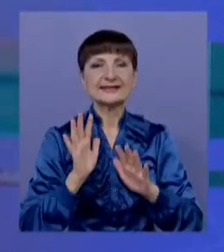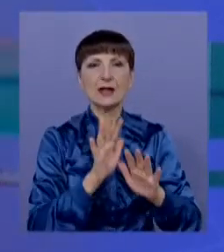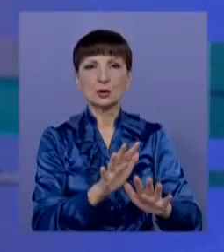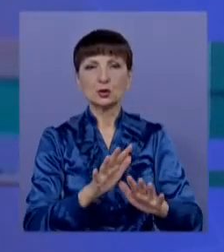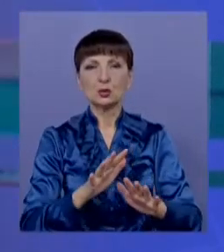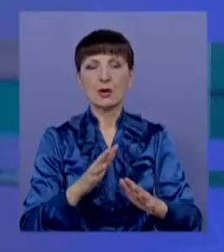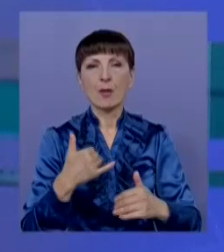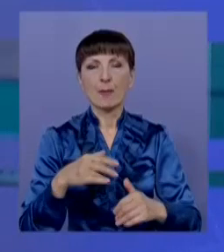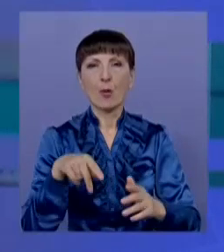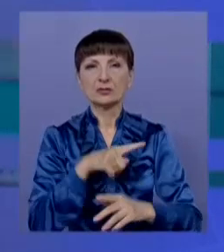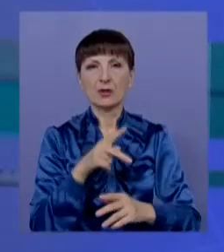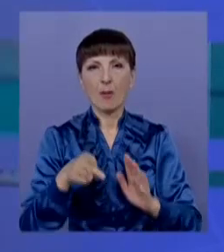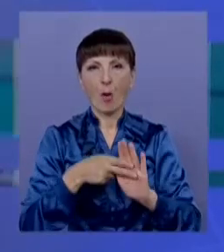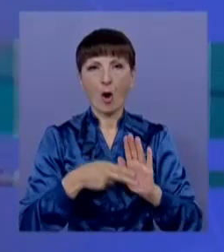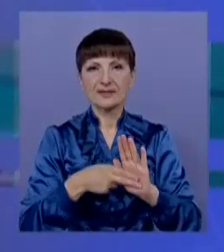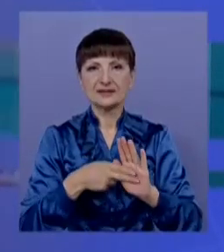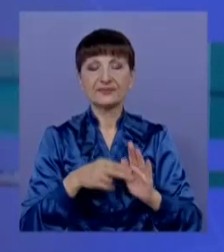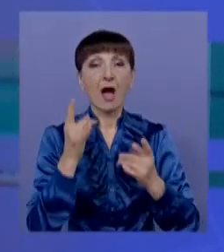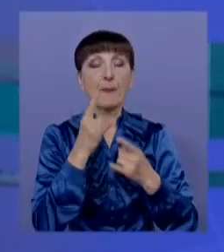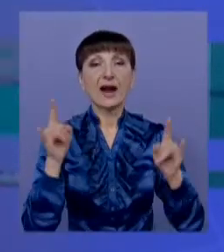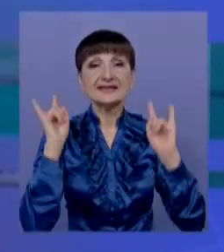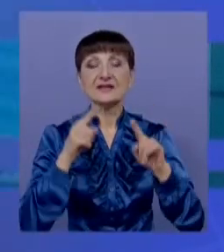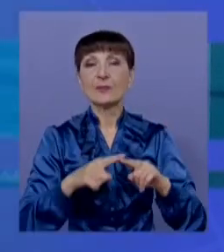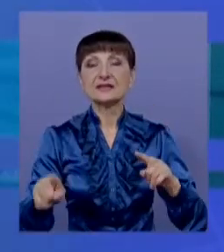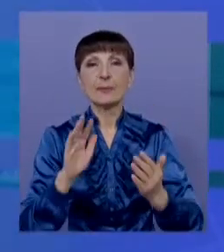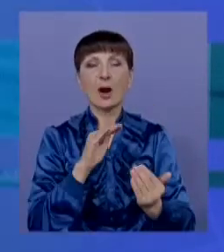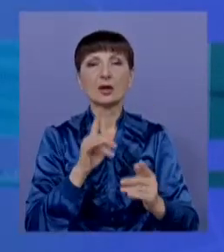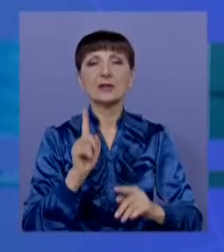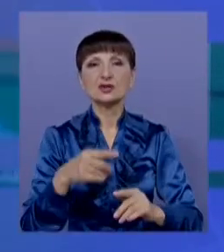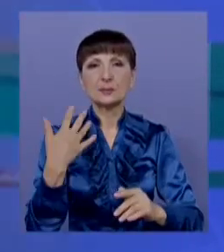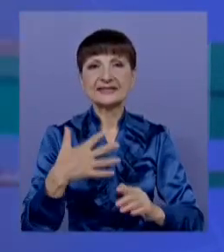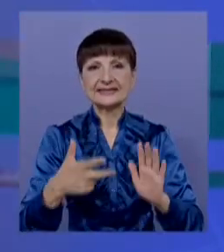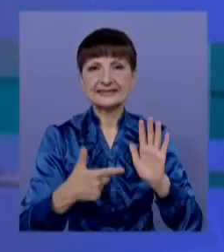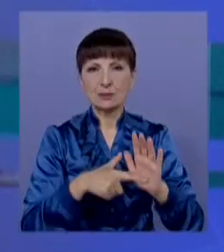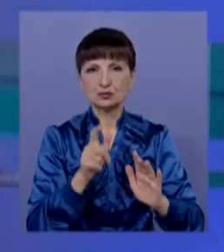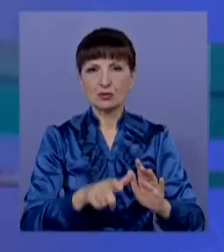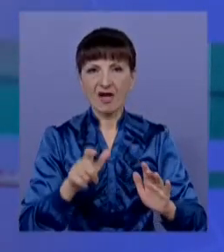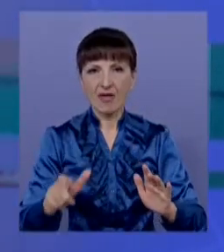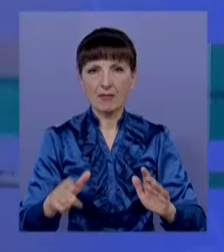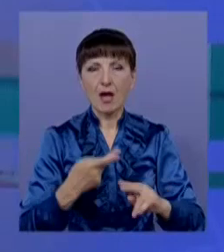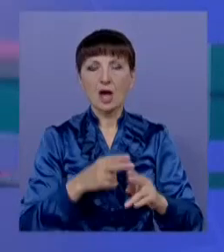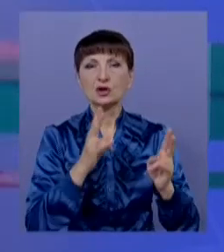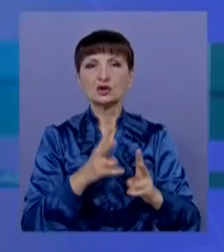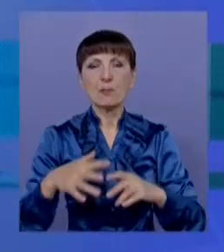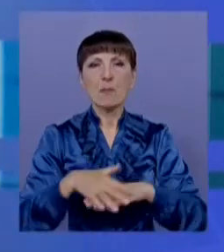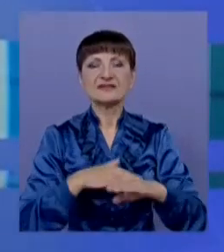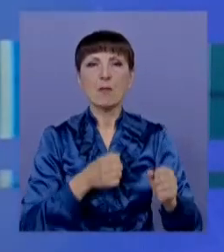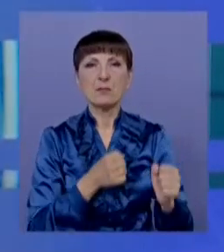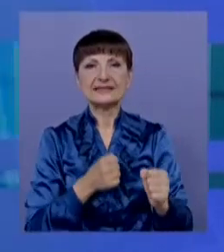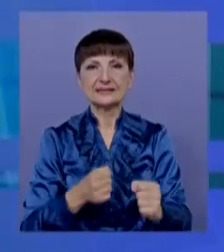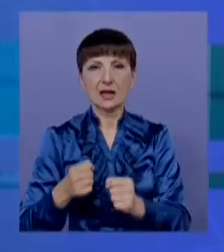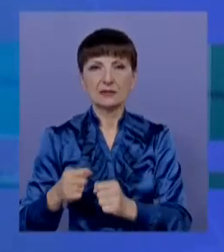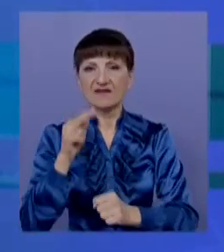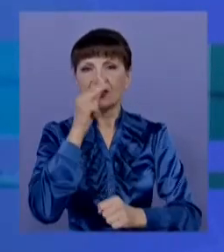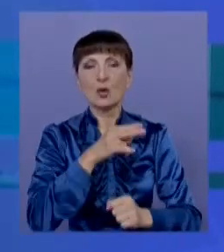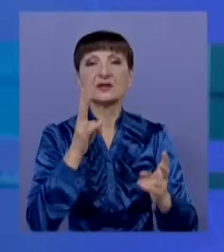под движущийся поезд. А в Бразилии в последний путь провожают сразу 57 человек. Это жертвы массовой перестрелки.